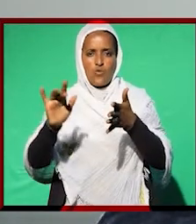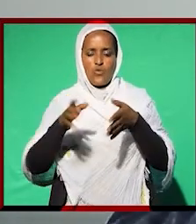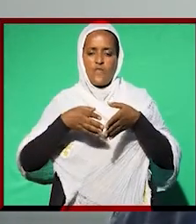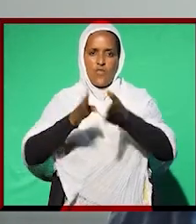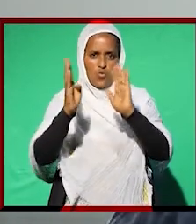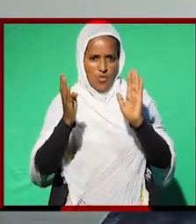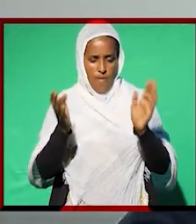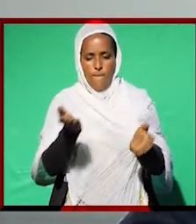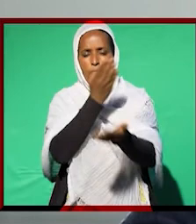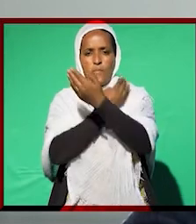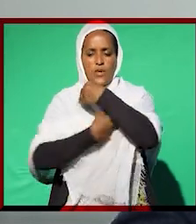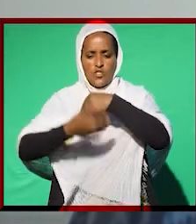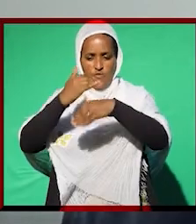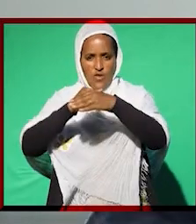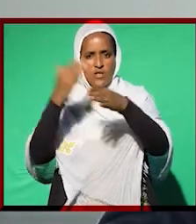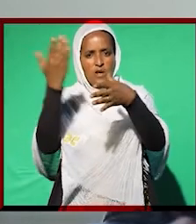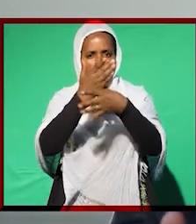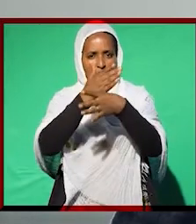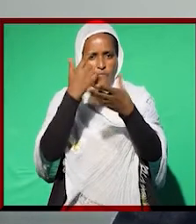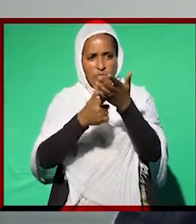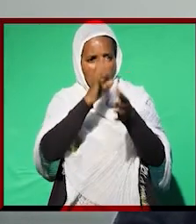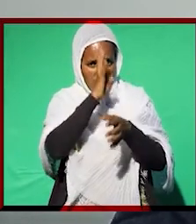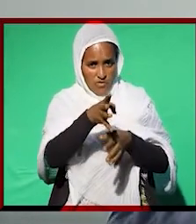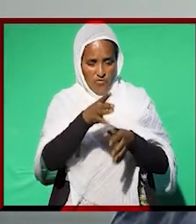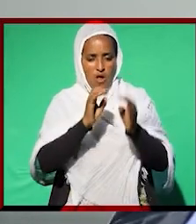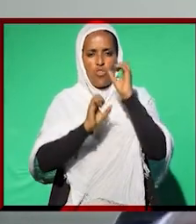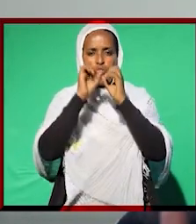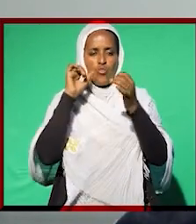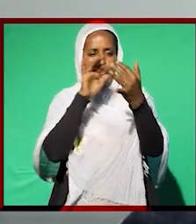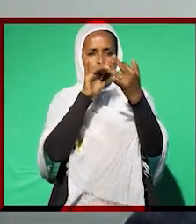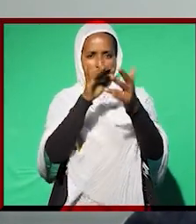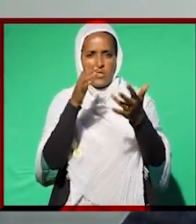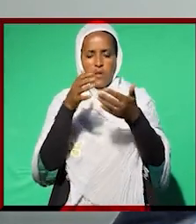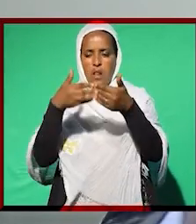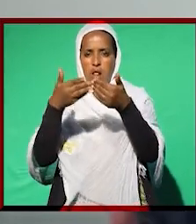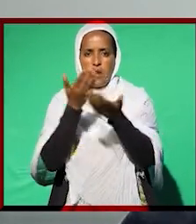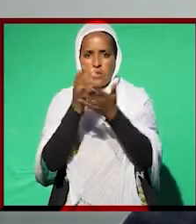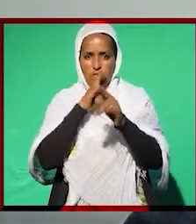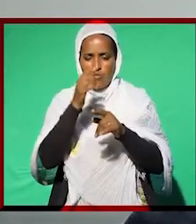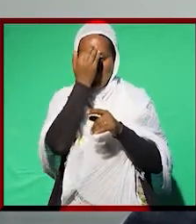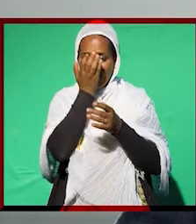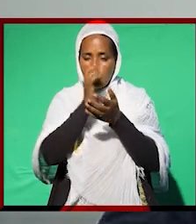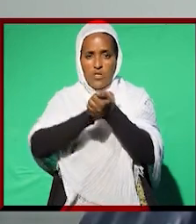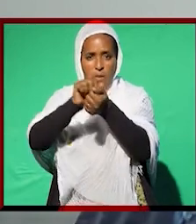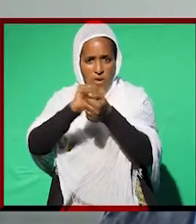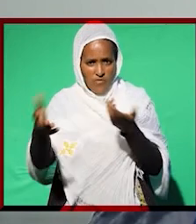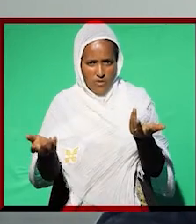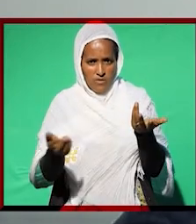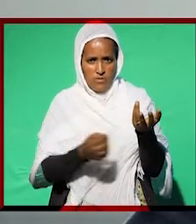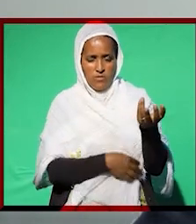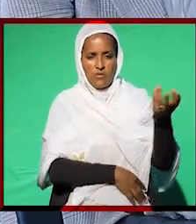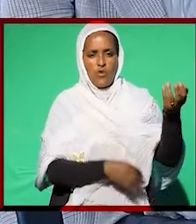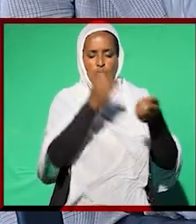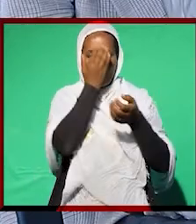እንድንሄድ። ርቃንነትን ይፈቅዱልናል፣ መሸፈንን ይከለክሉናል። እና ይሄ የፍልስፍና ጦርነት ነው፣ ተራ ነገር አይደለም። ኦርቶዶክስን